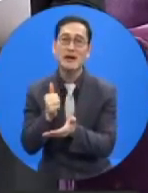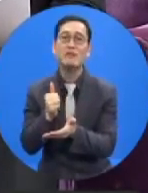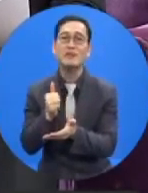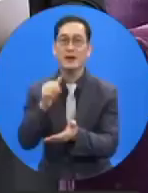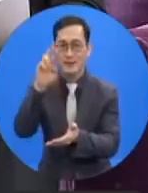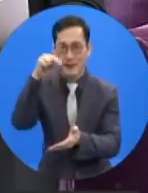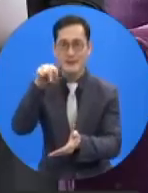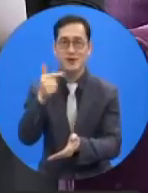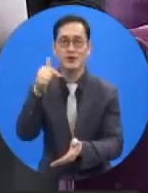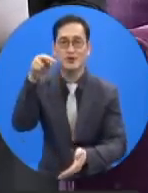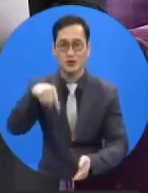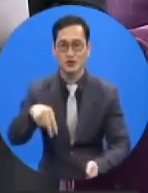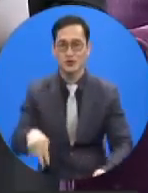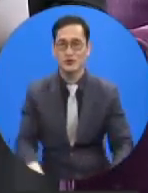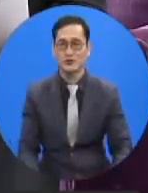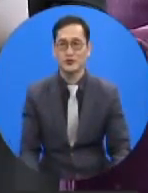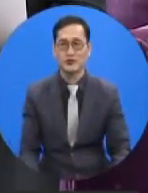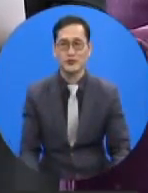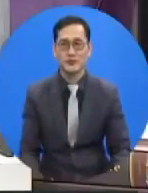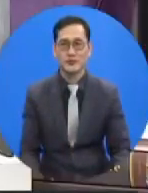품격 박성기 전 대변인 나오셨습니다.